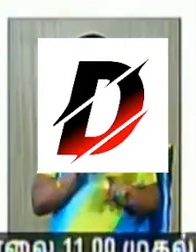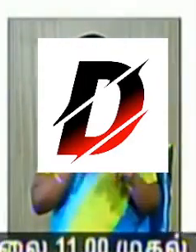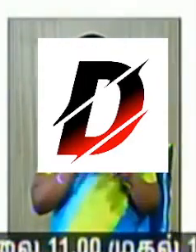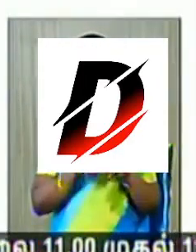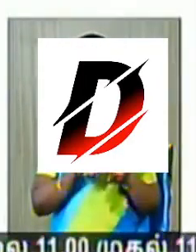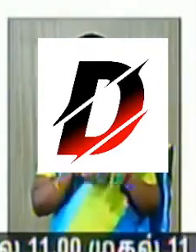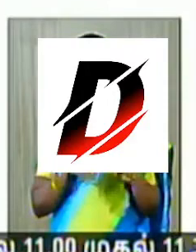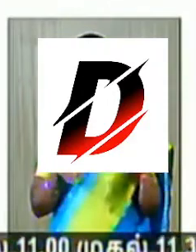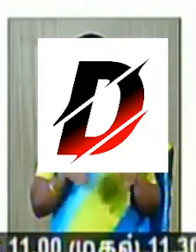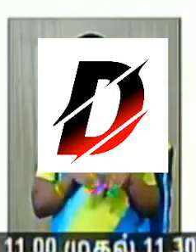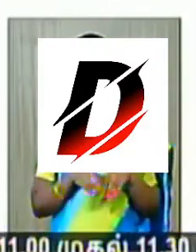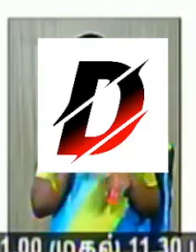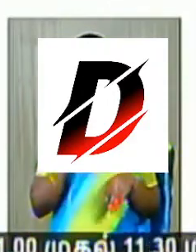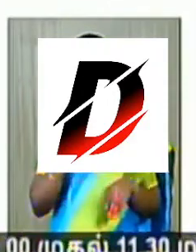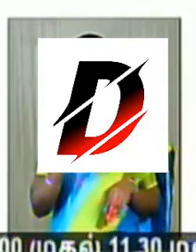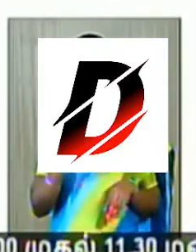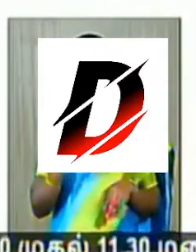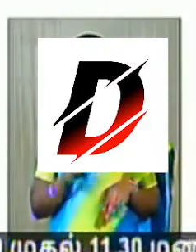x=4 மற்றும் 5.